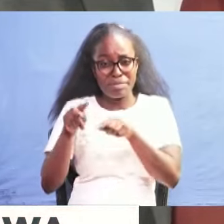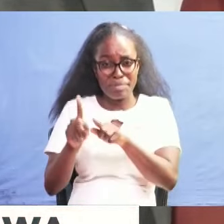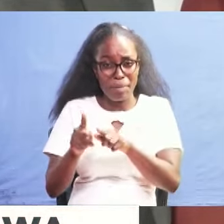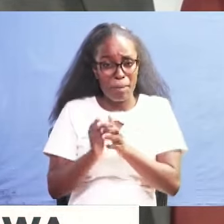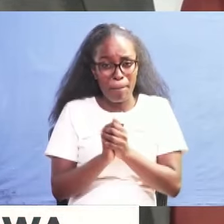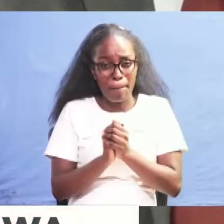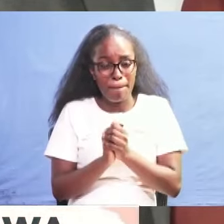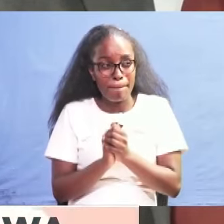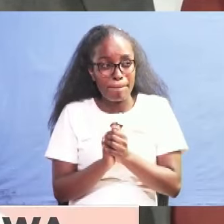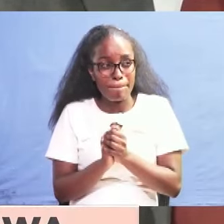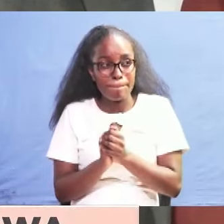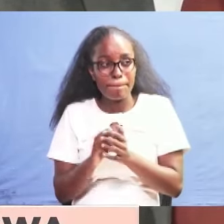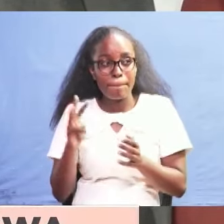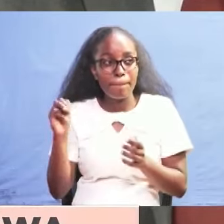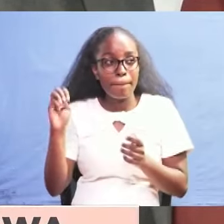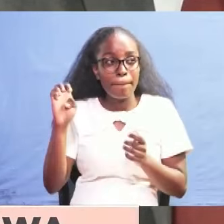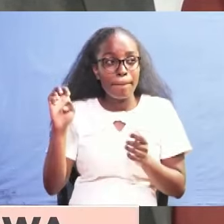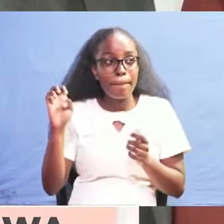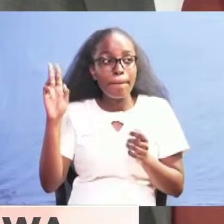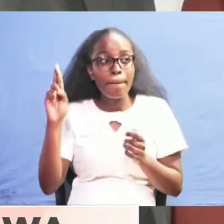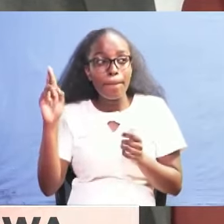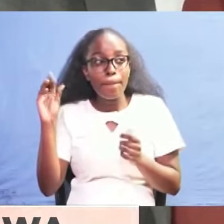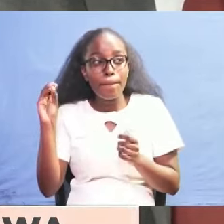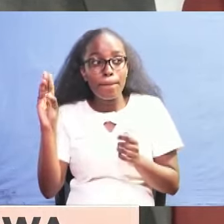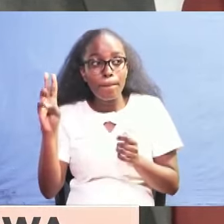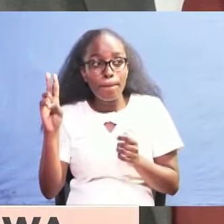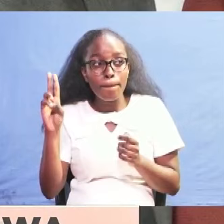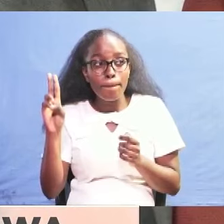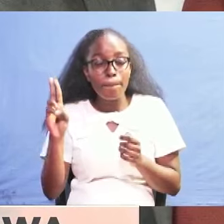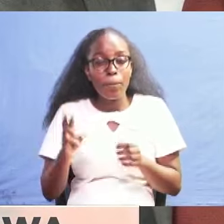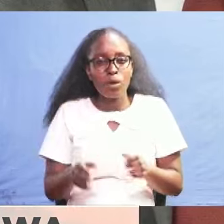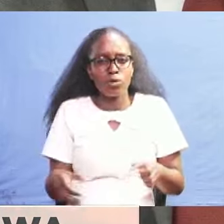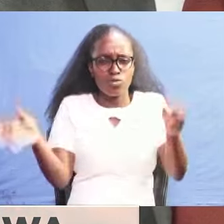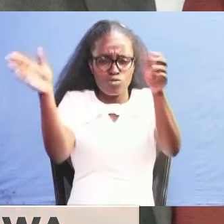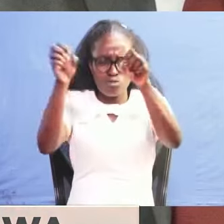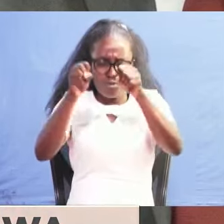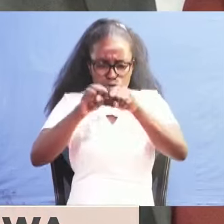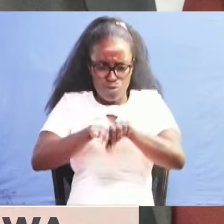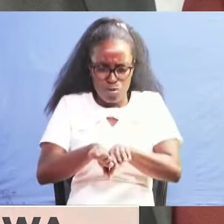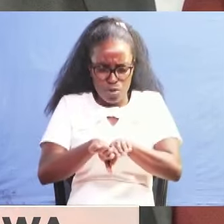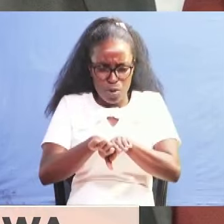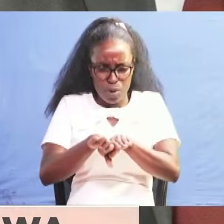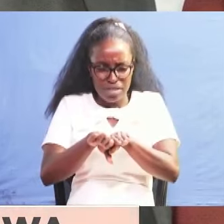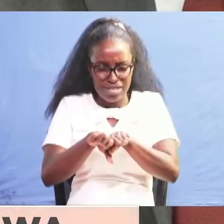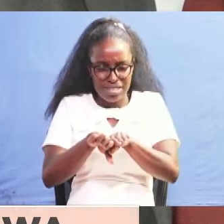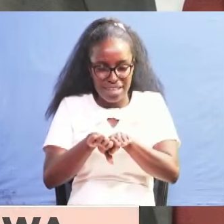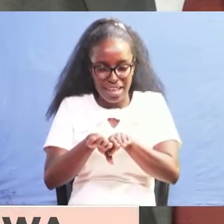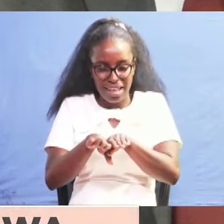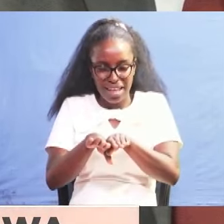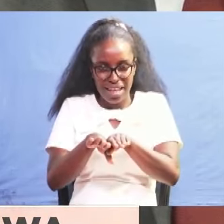highway between Embu and Meru is now officially closed. Imefungwa katika area